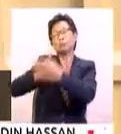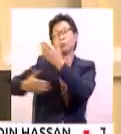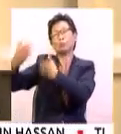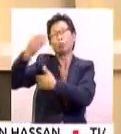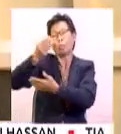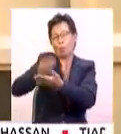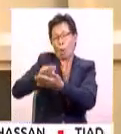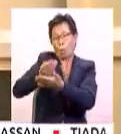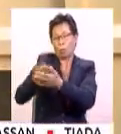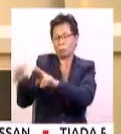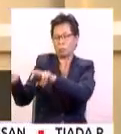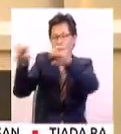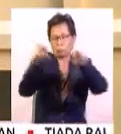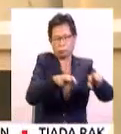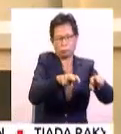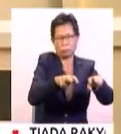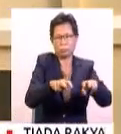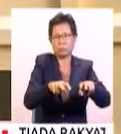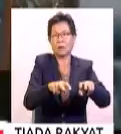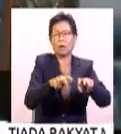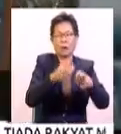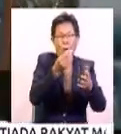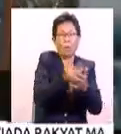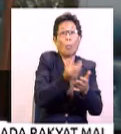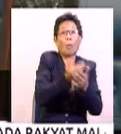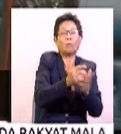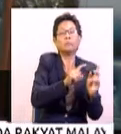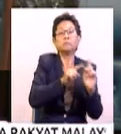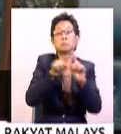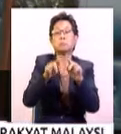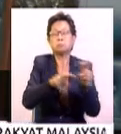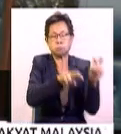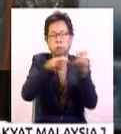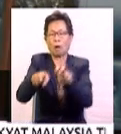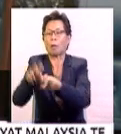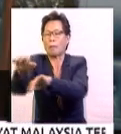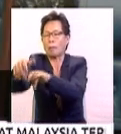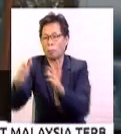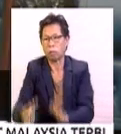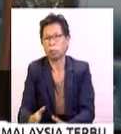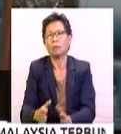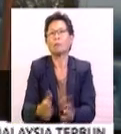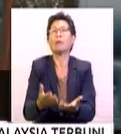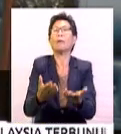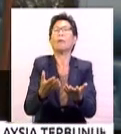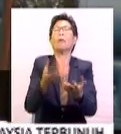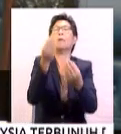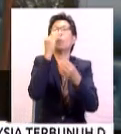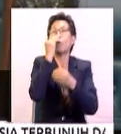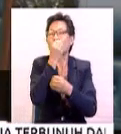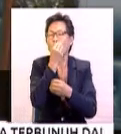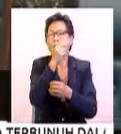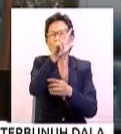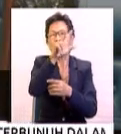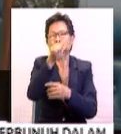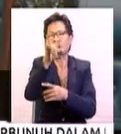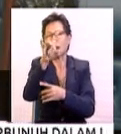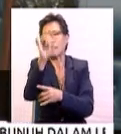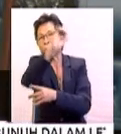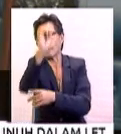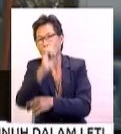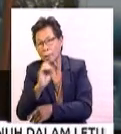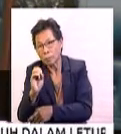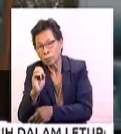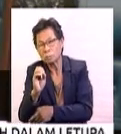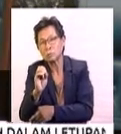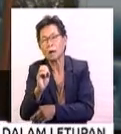memindahkan kos ini kepada peneroka dengan mengenakan kadar faedah efektif sebanyak